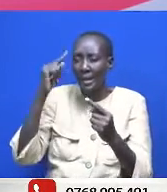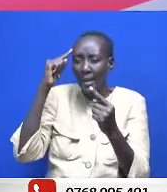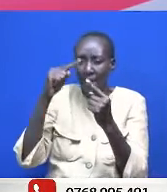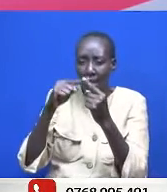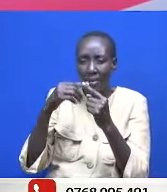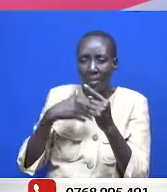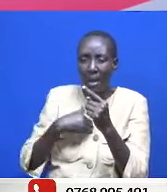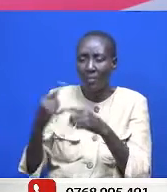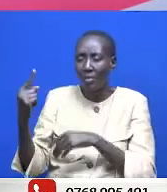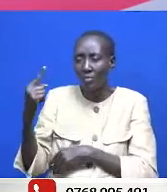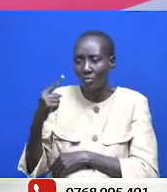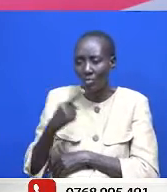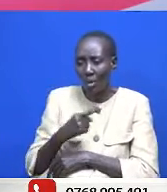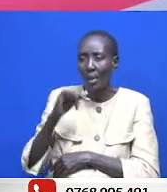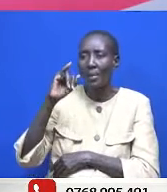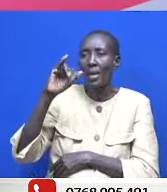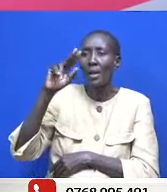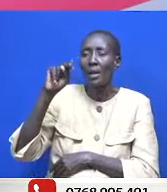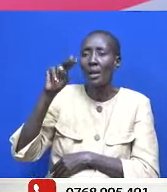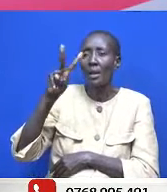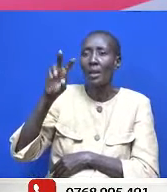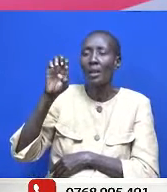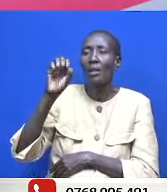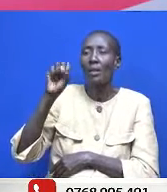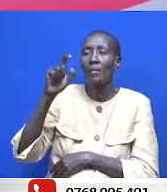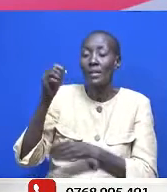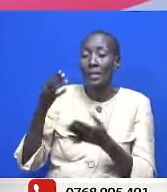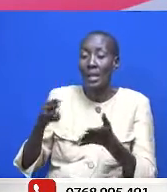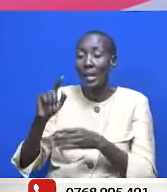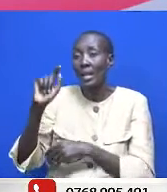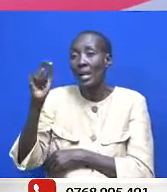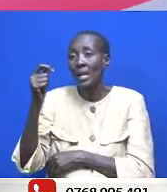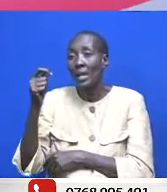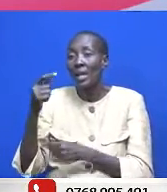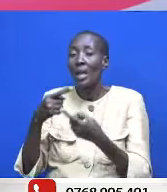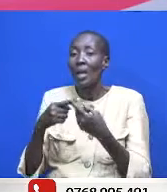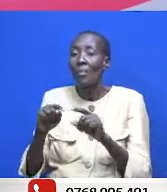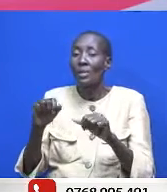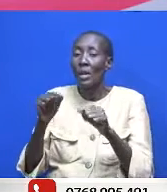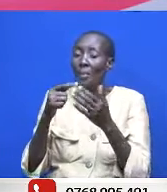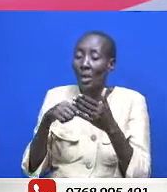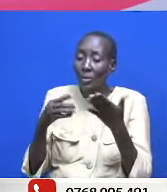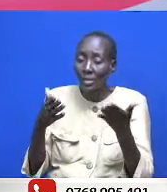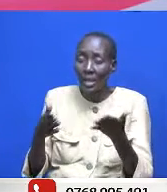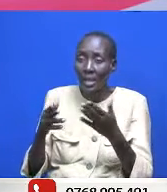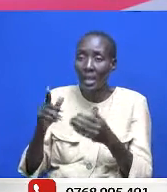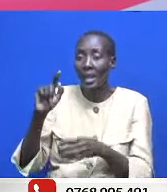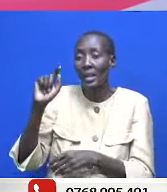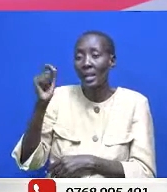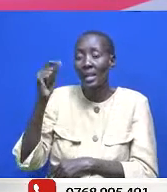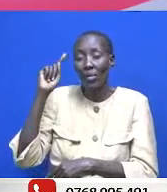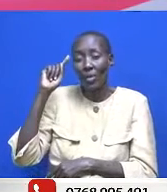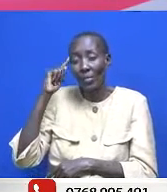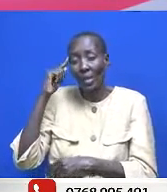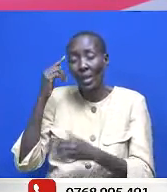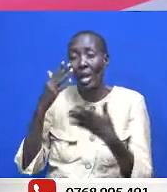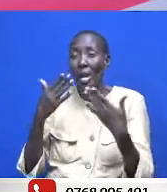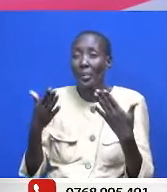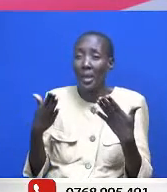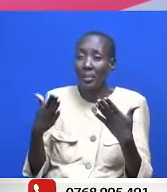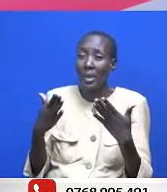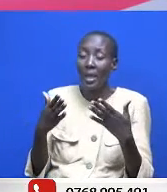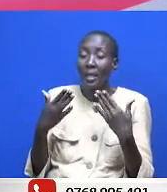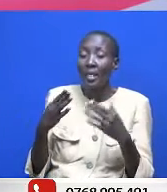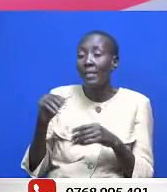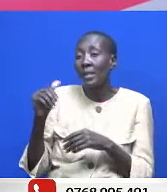kuja kuinvest hapa nchi yetu. Lakini yale ambayo inaendelea hapa nchini, tunafikiri kuna maneno ambayo tungependa